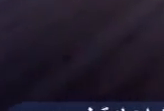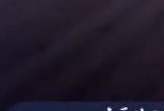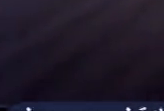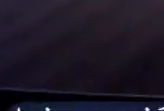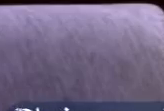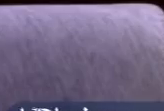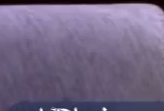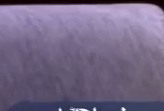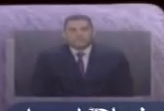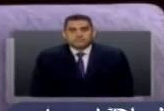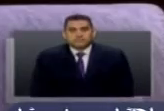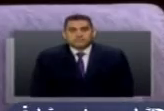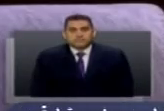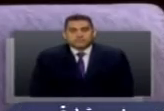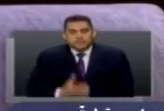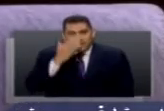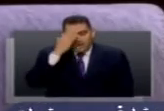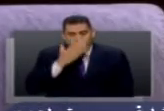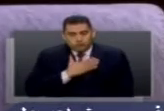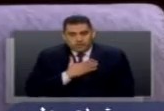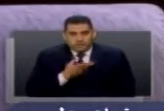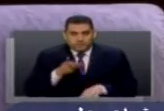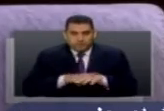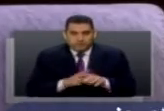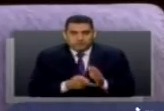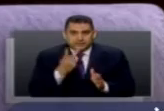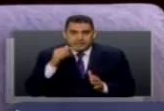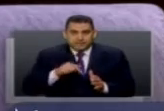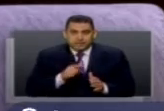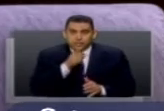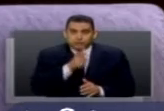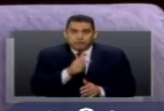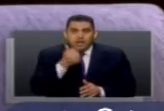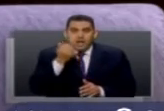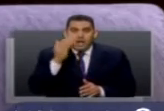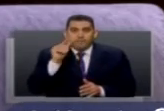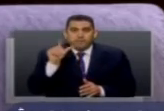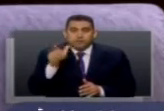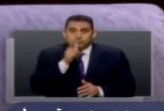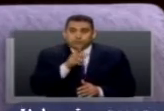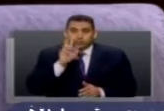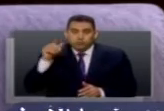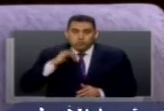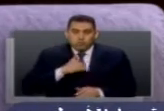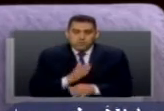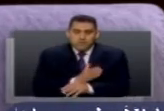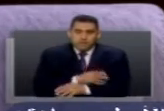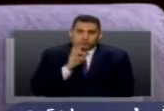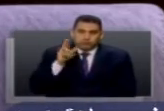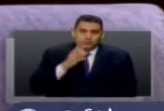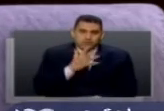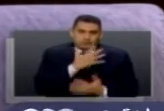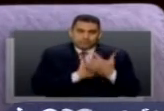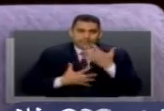انتهت اهلا بحضرتكم مره تانيه هذا ما قاله احمد حرقان وهو يبدو متالم مش عارف ليه برى في